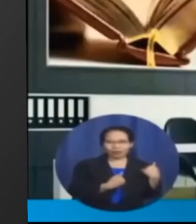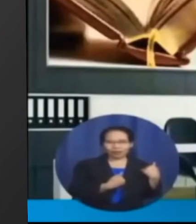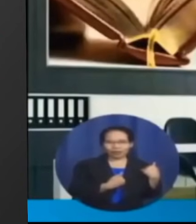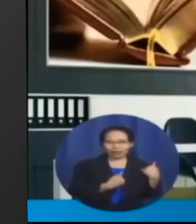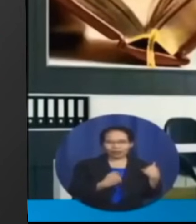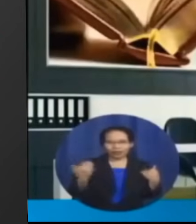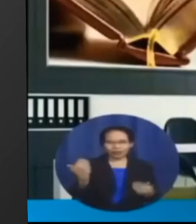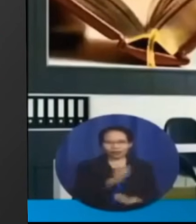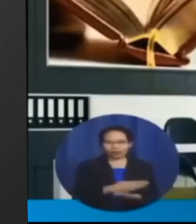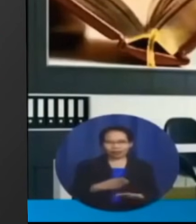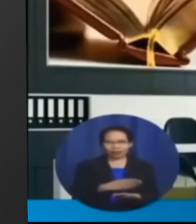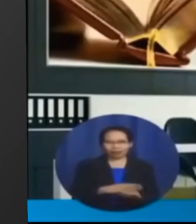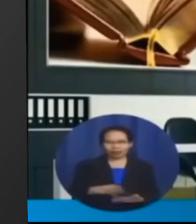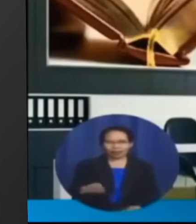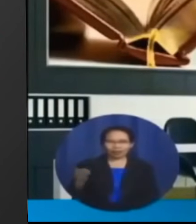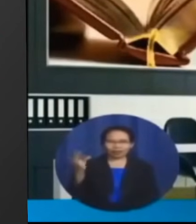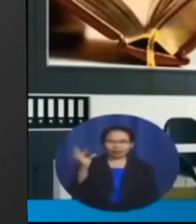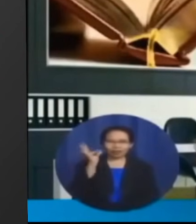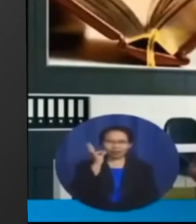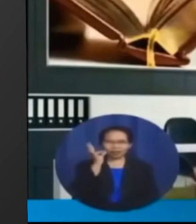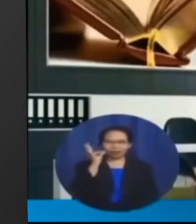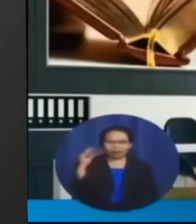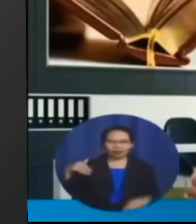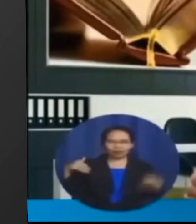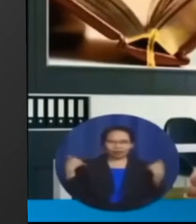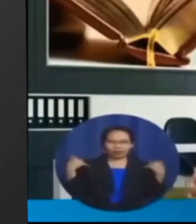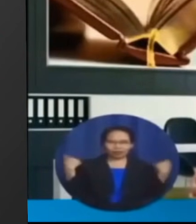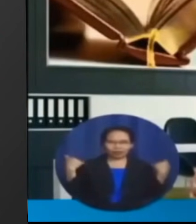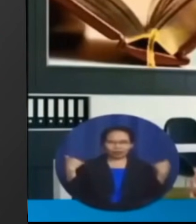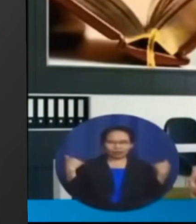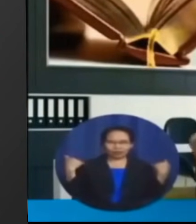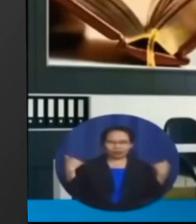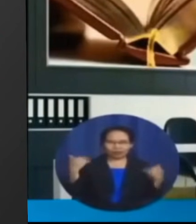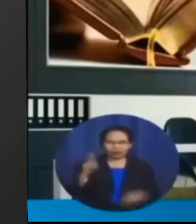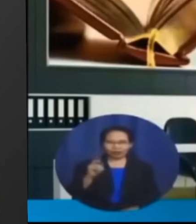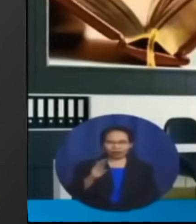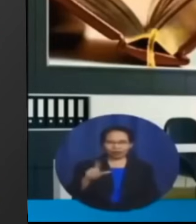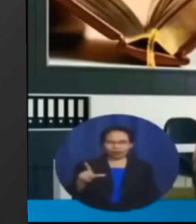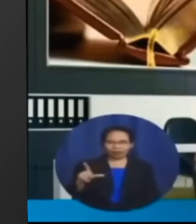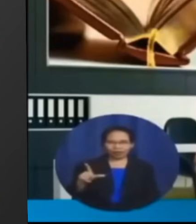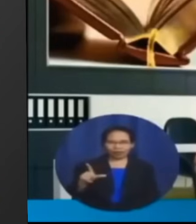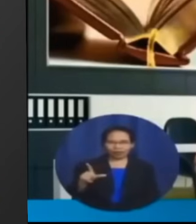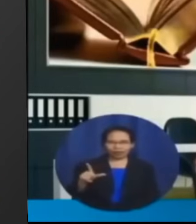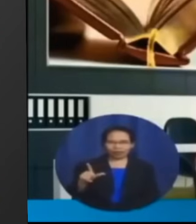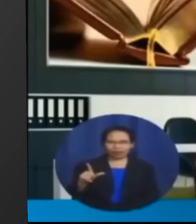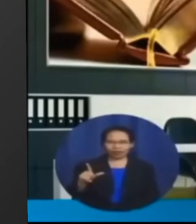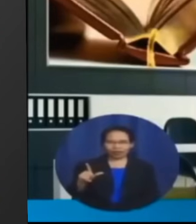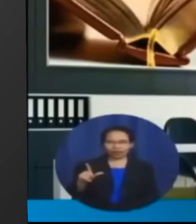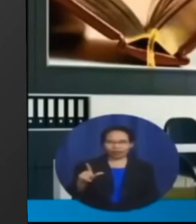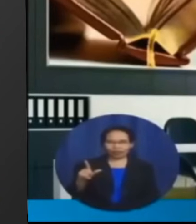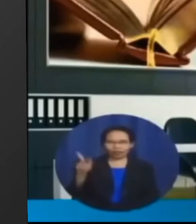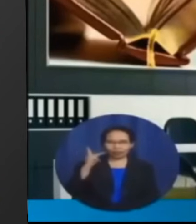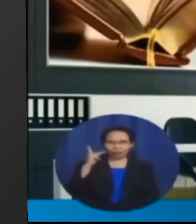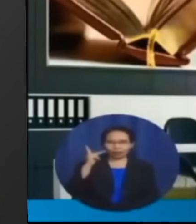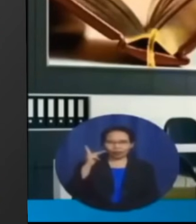ang aming nabibiling soft drinks, bata ako noon, Royal True Orange,